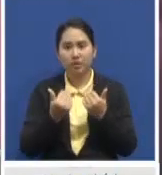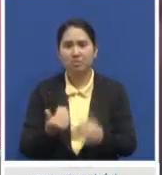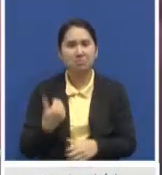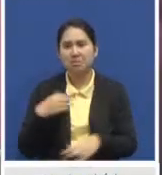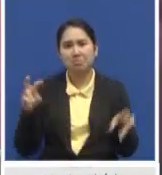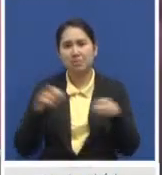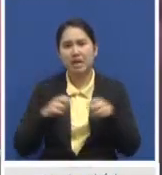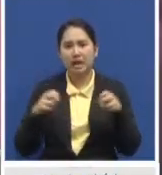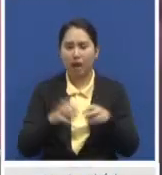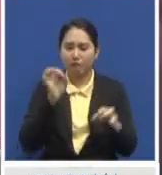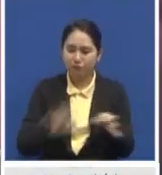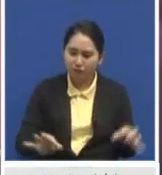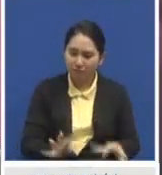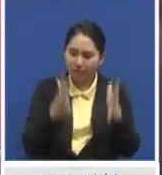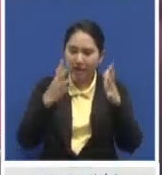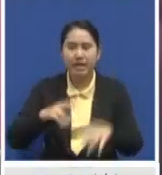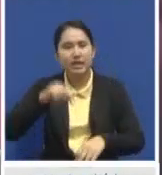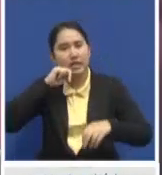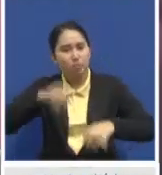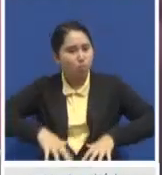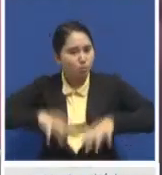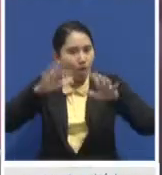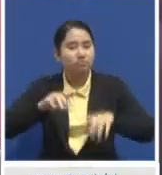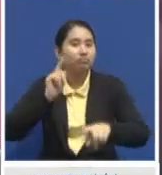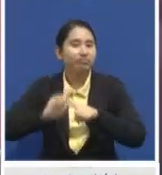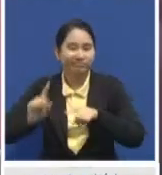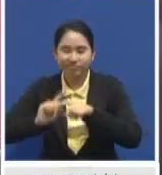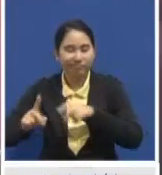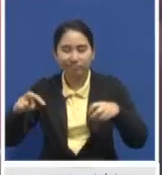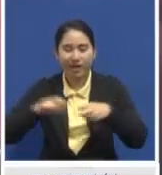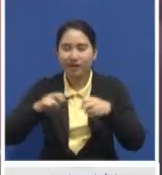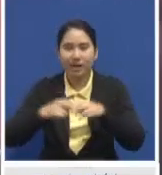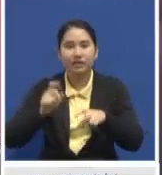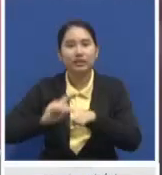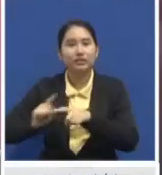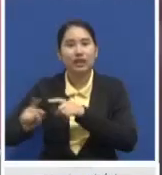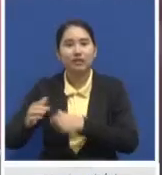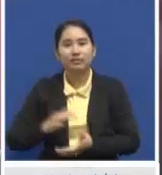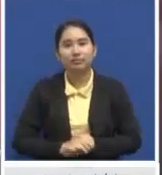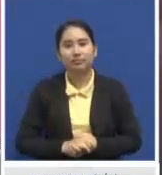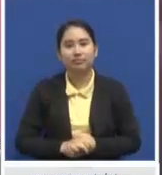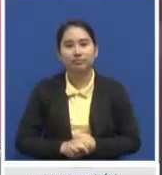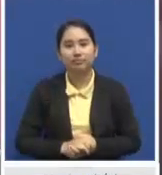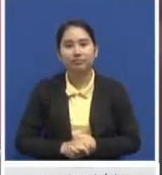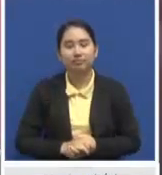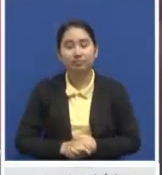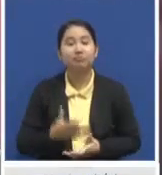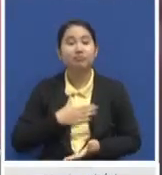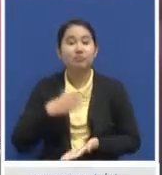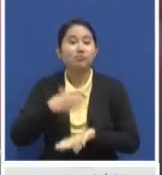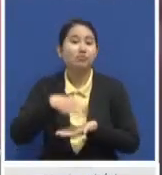ยมากนะครับแล้วมีภัยหลายรูปแบบมากนะครับผมคงยกตัวอย่างให้ท่านสั้นไม่เกินเวลาท่